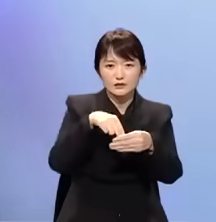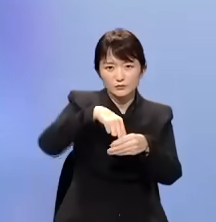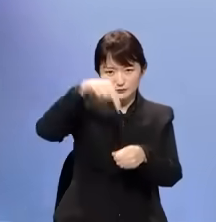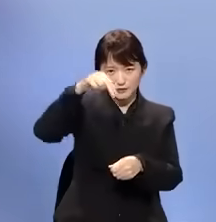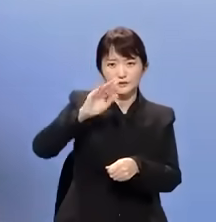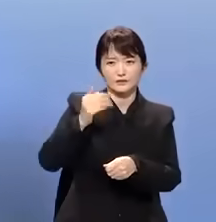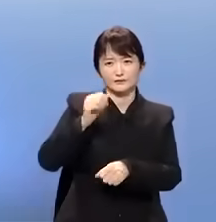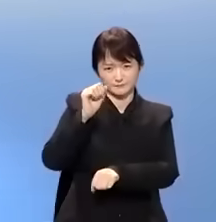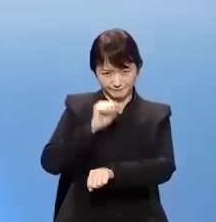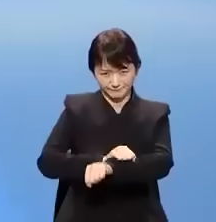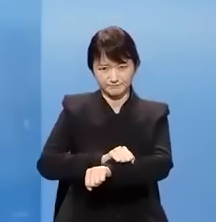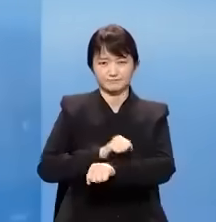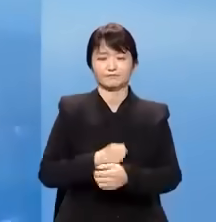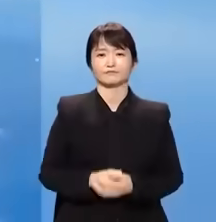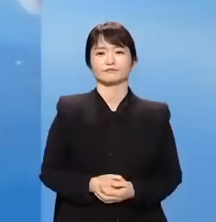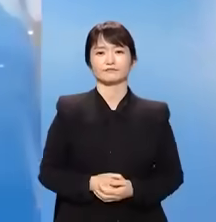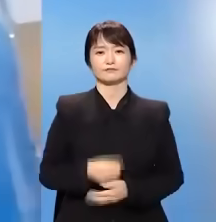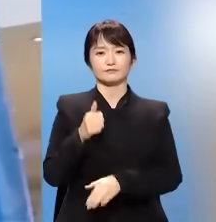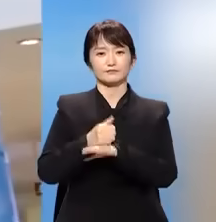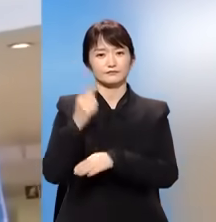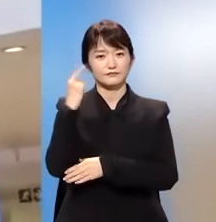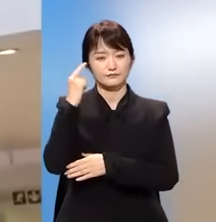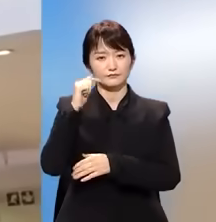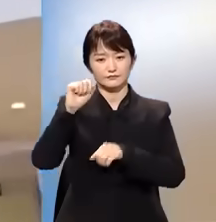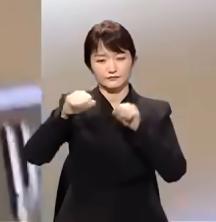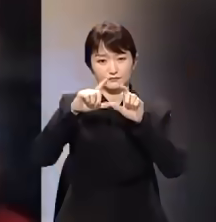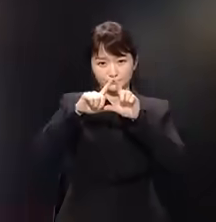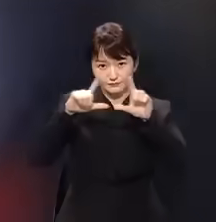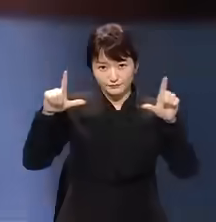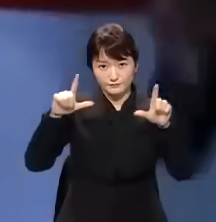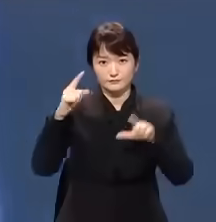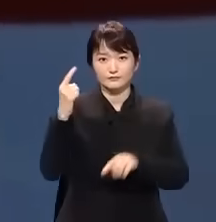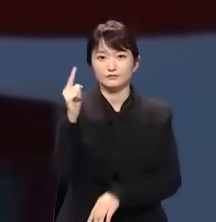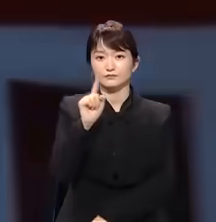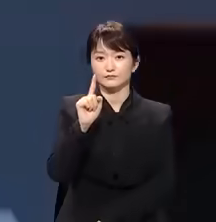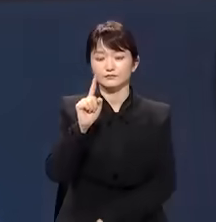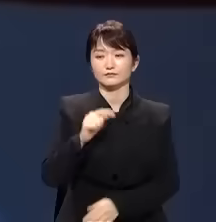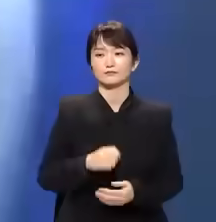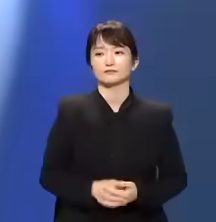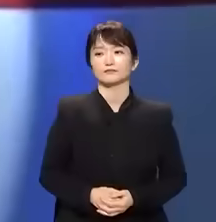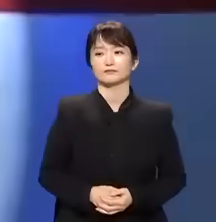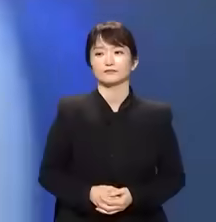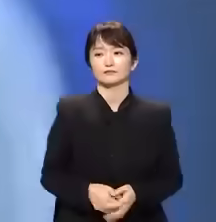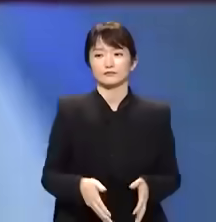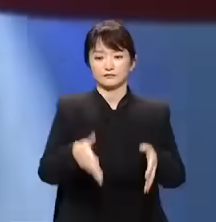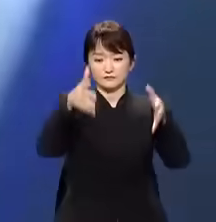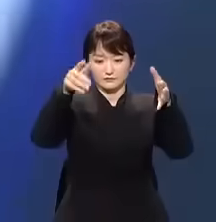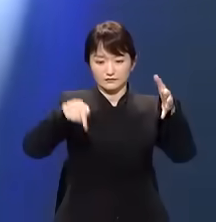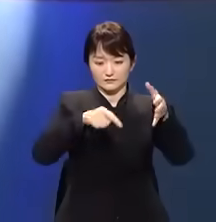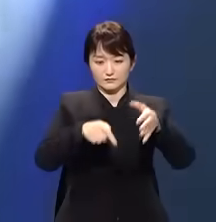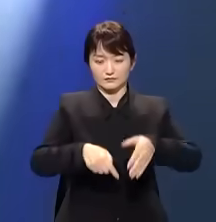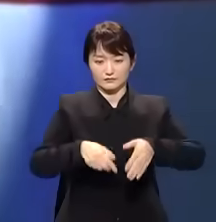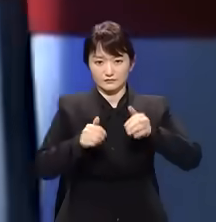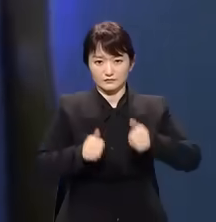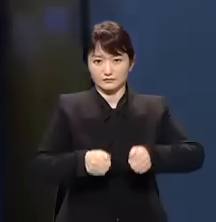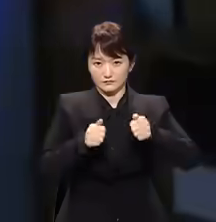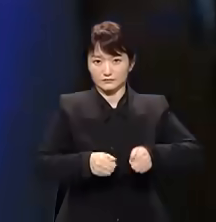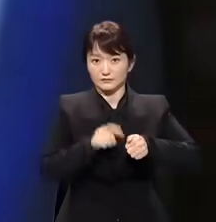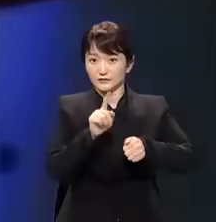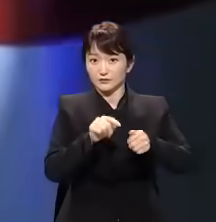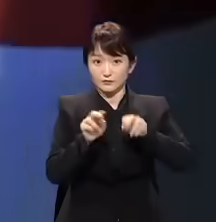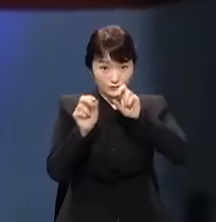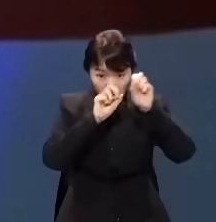합니다 아유 잘하셨습니다 자 마지막 픽 주인공 동물 가보시죠네 건물 안을 달리고 있는 이것 바로 사슴입니다